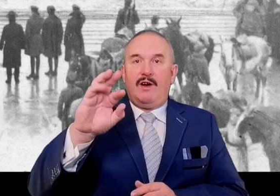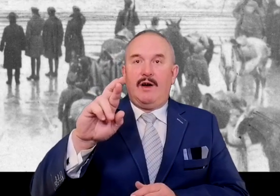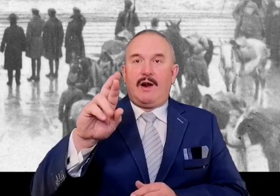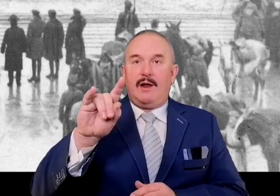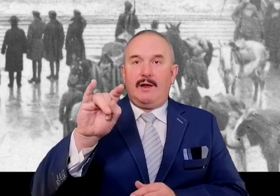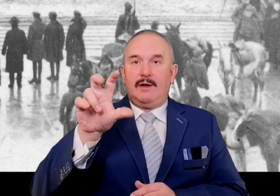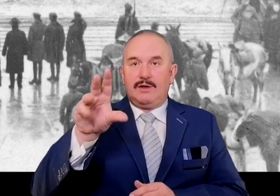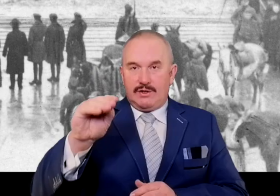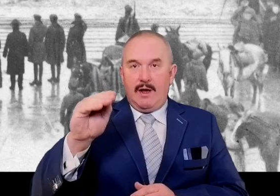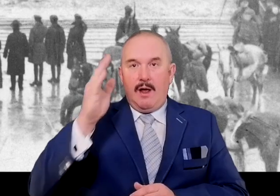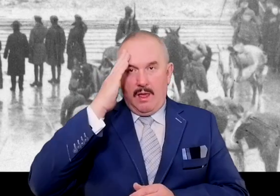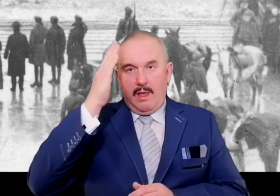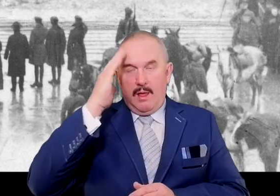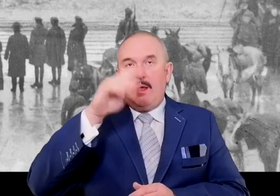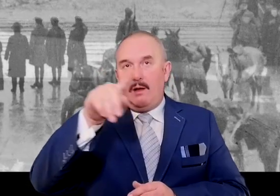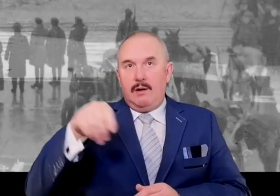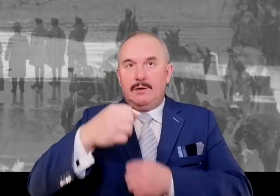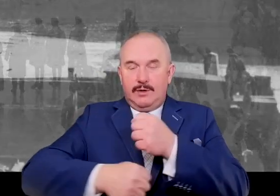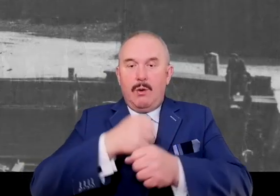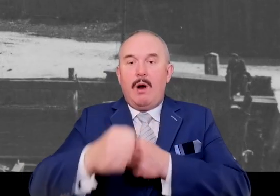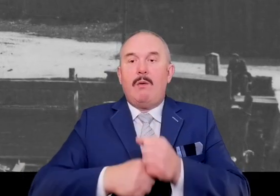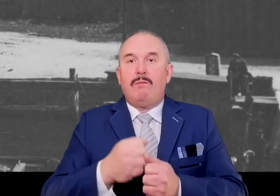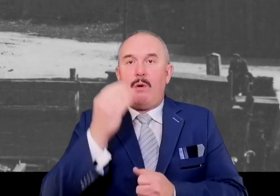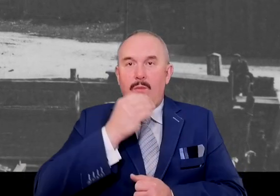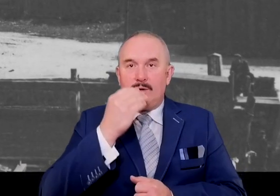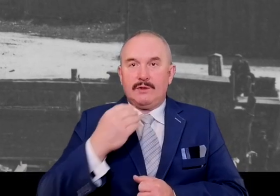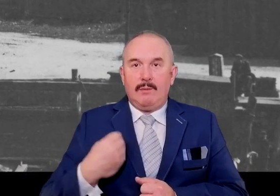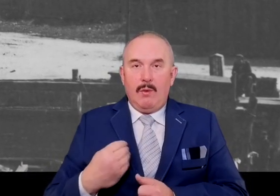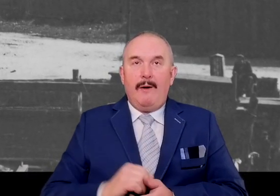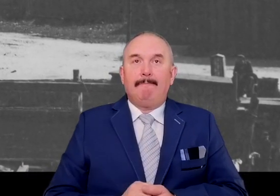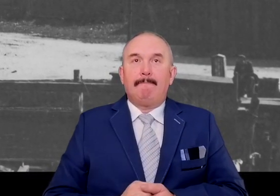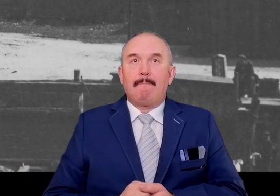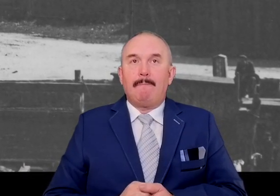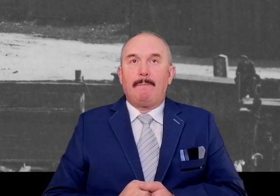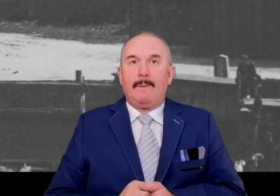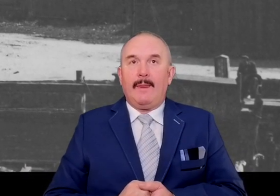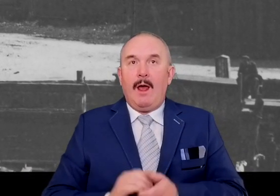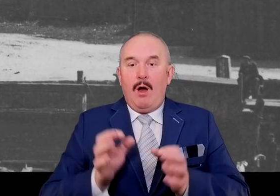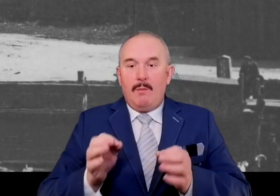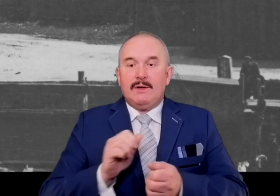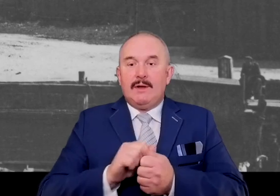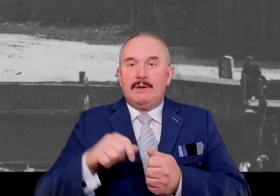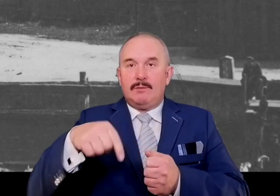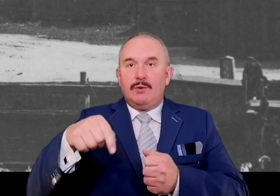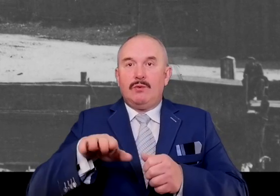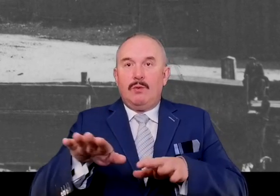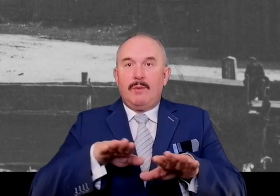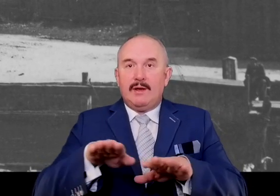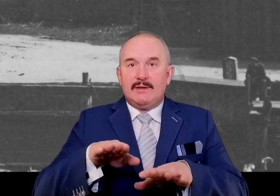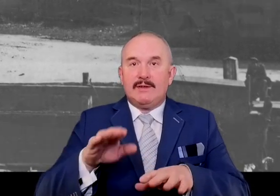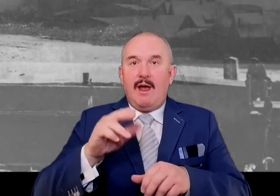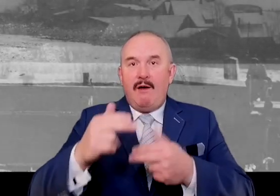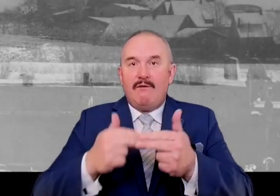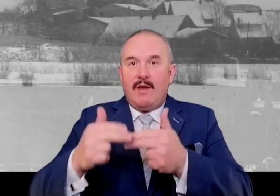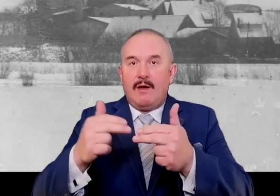Wrycze, także znanego działacza pomorskiego. Tereny, na których się znajdujemy, przez wieki